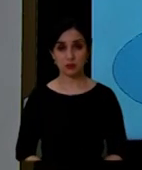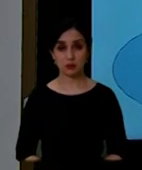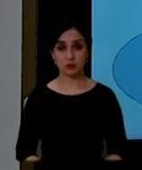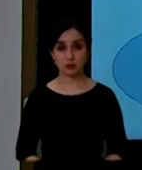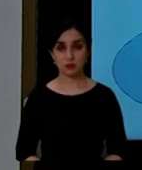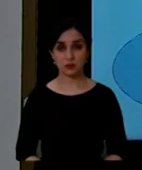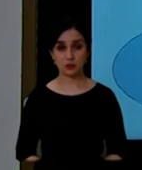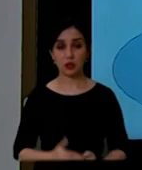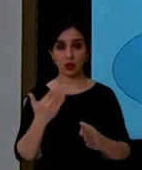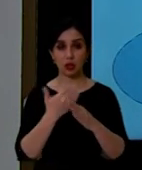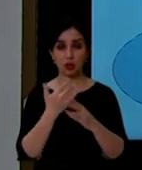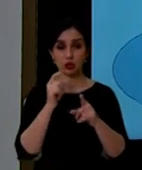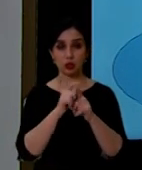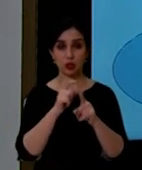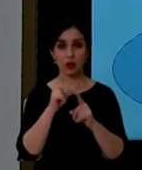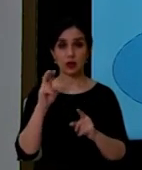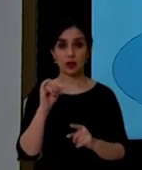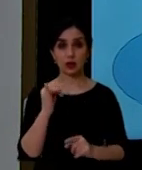Təyanç sözlərini